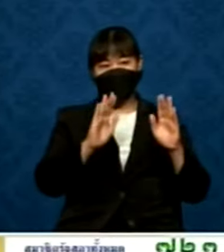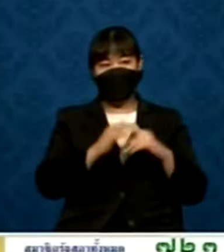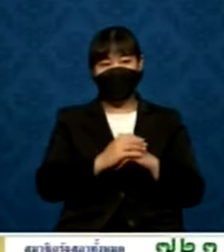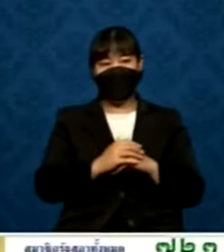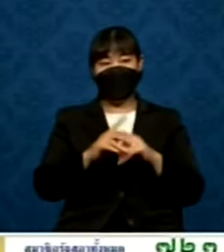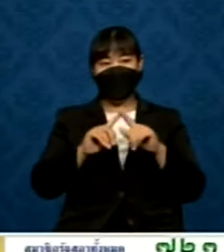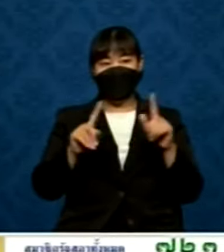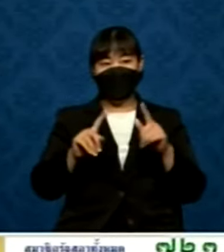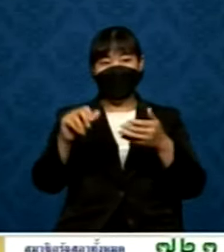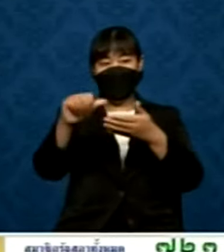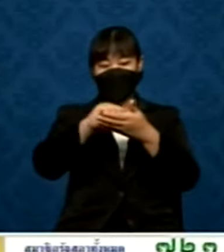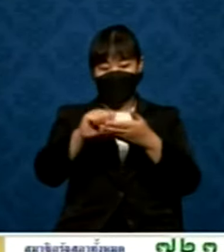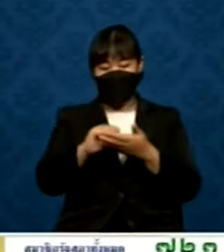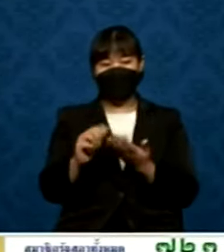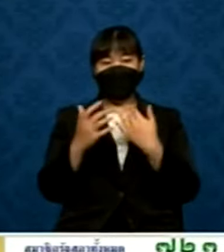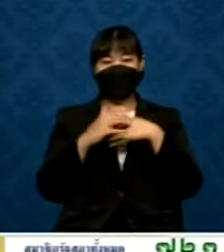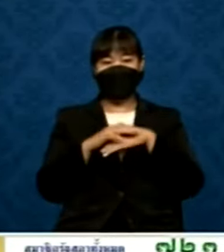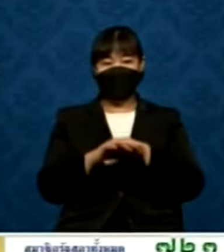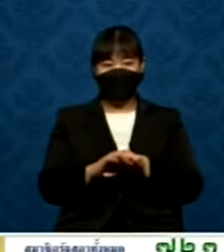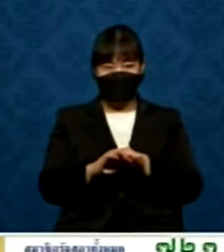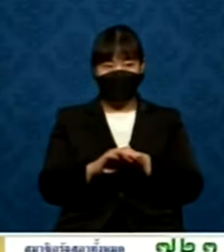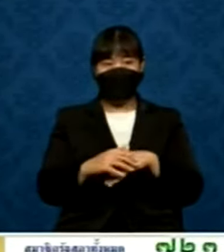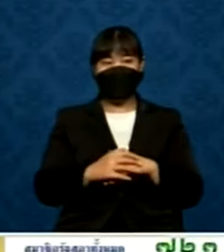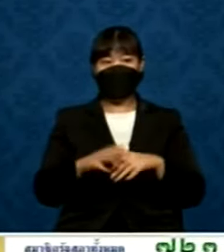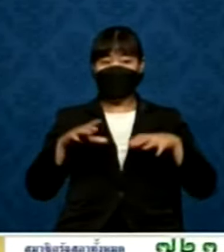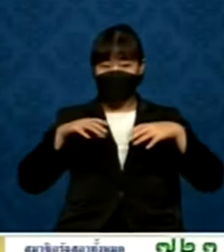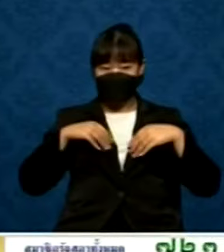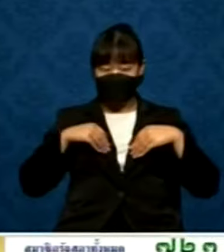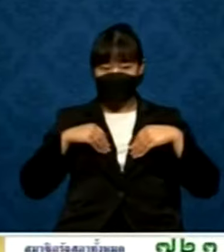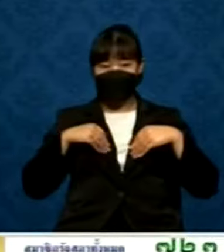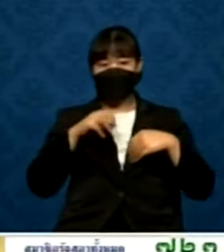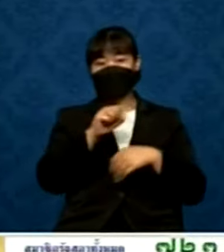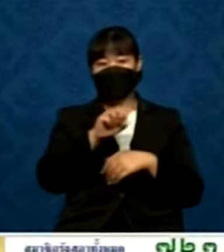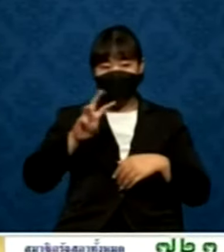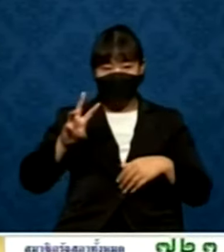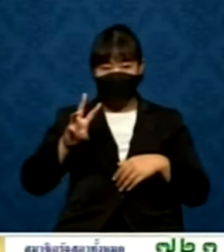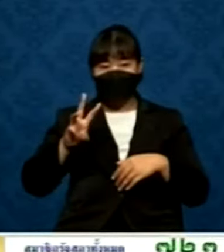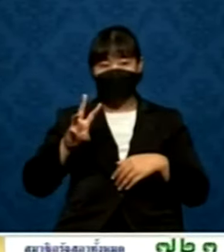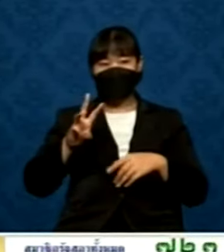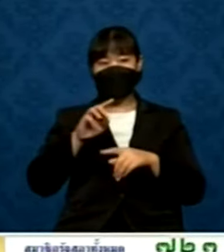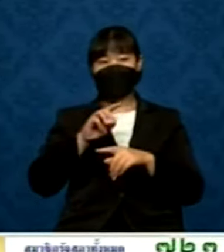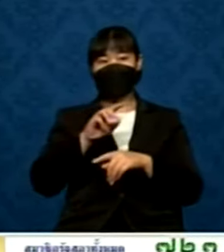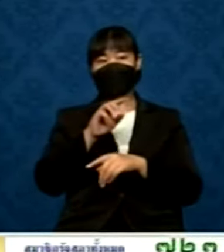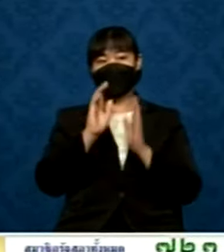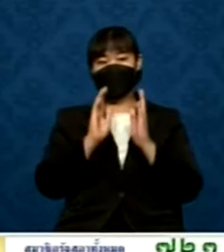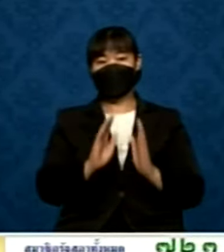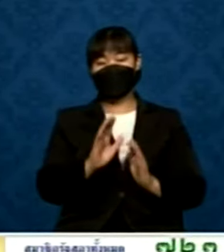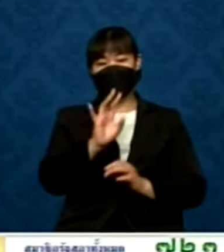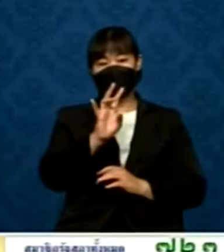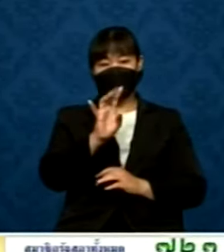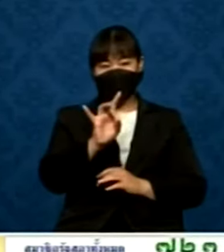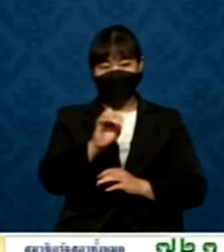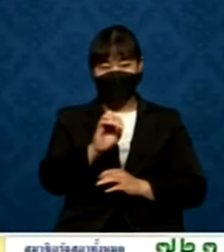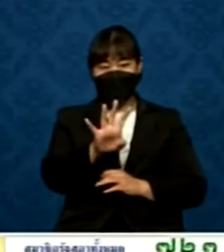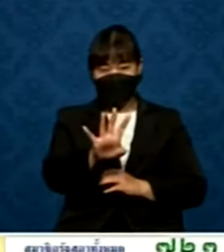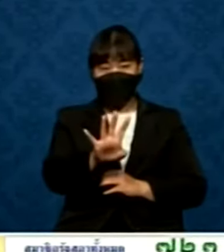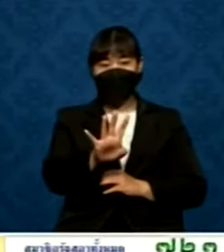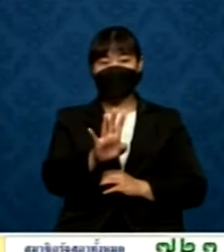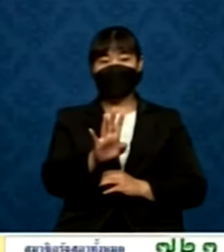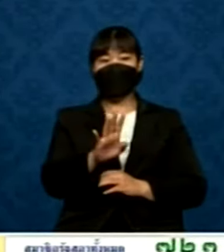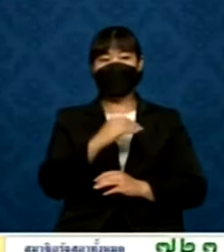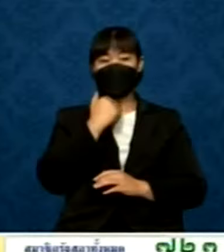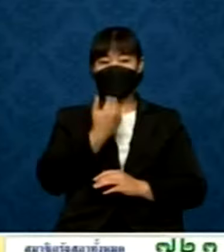รมนูญในรัฐสภาแห่งนี้ซึ่งต้องขอความเห็นชอบจากวุฒิสภาอย่างน้อย84เสียงด้วยนี่แหละครับตรงนี้จะเป็น